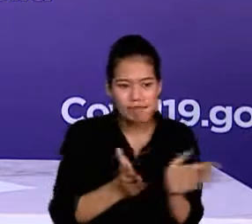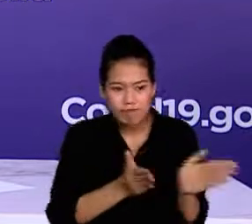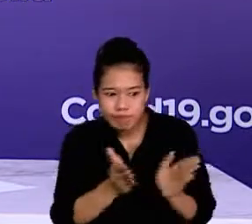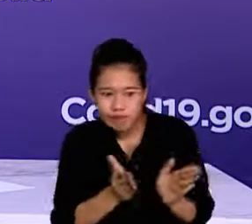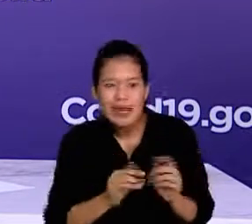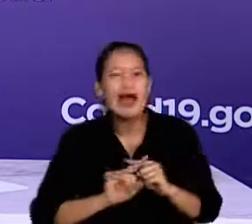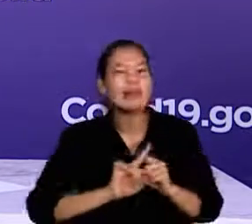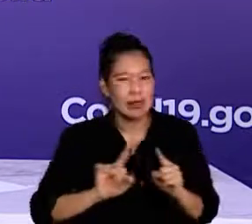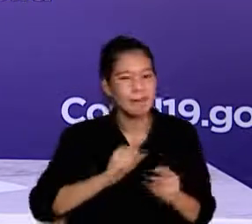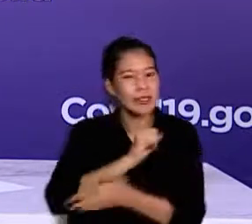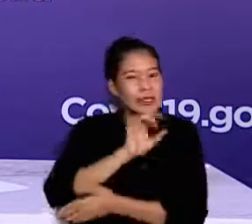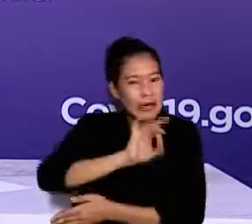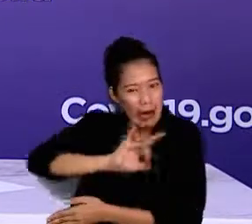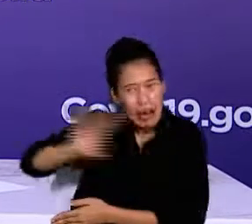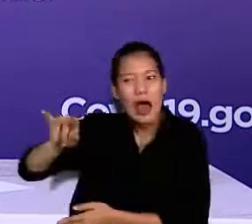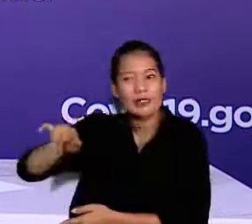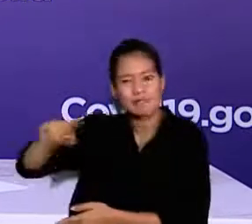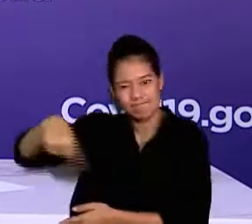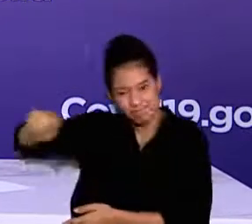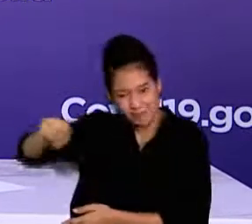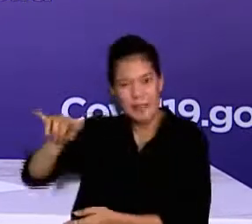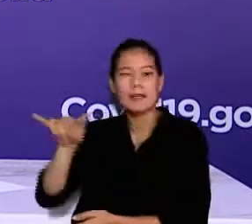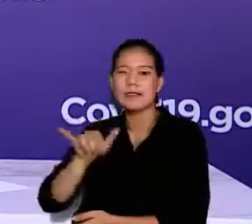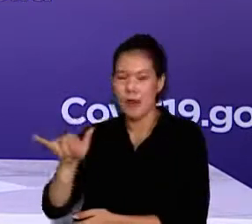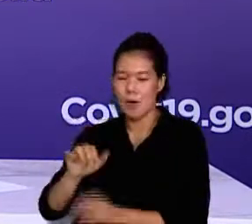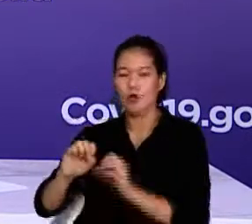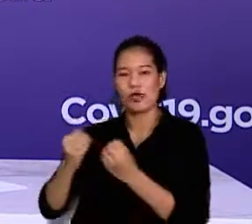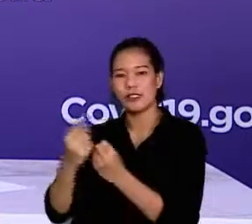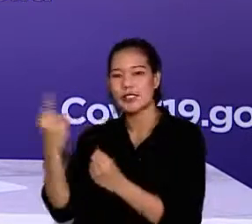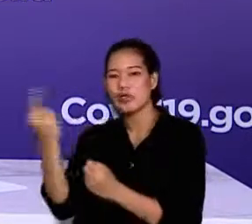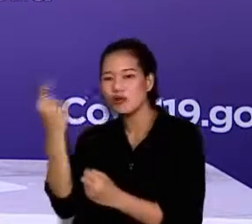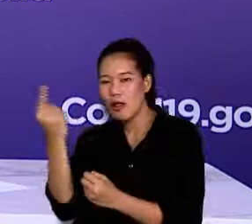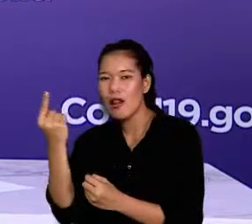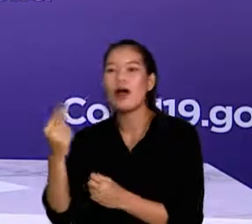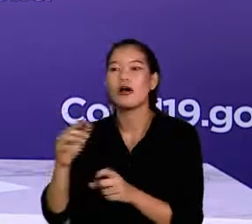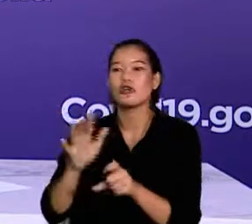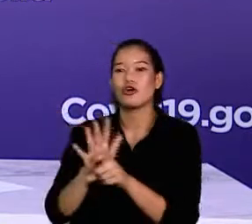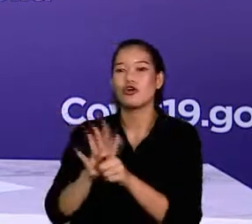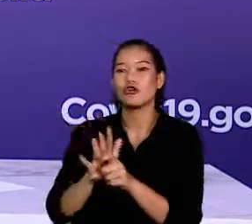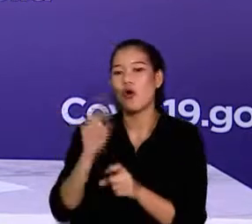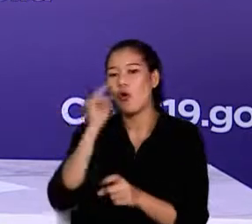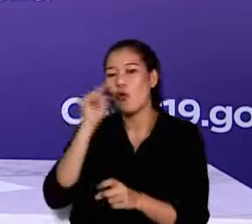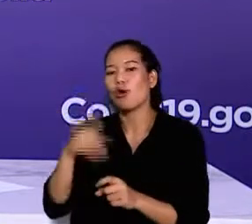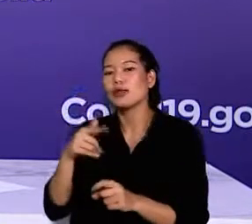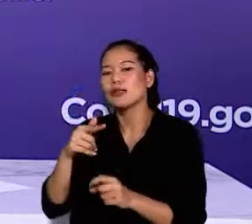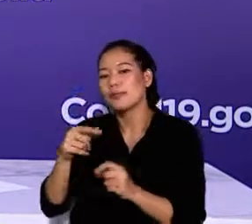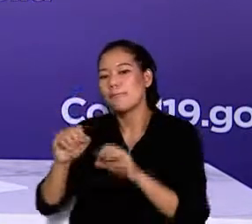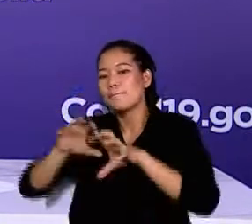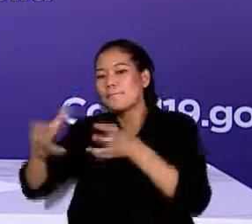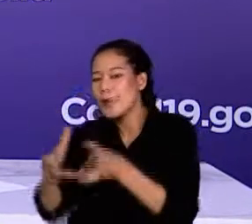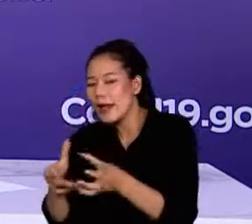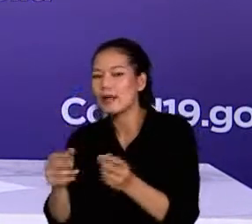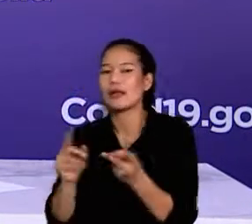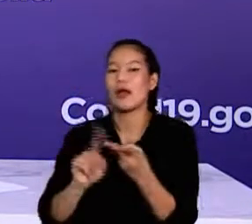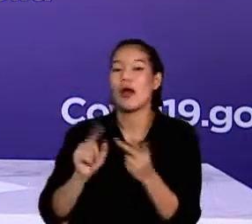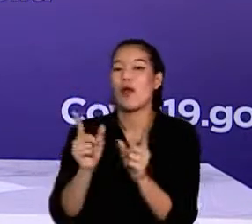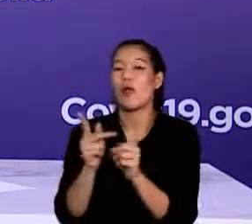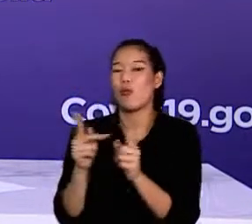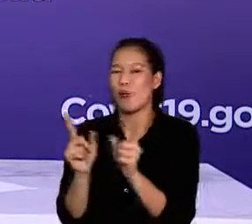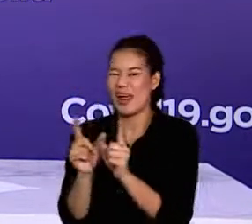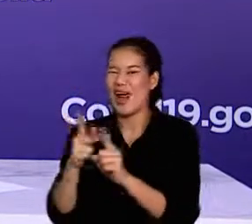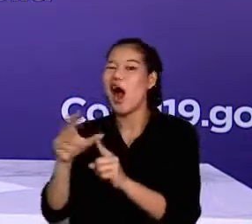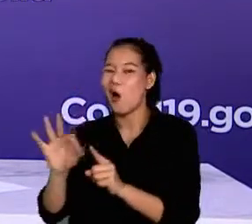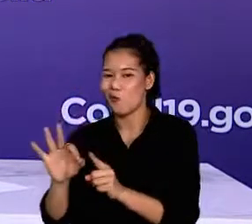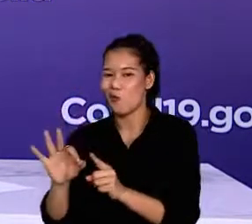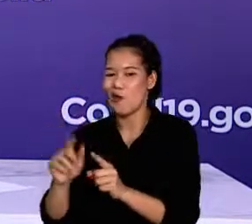19 negara-negara lain dan organisasi internasional seperti World Bank dan Who juga Tengah menyiapkan